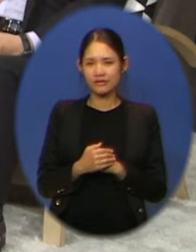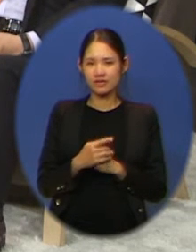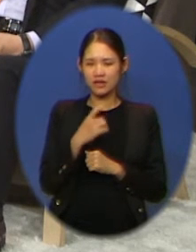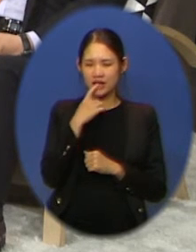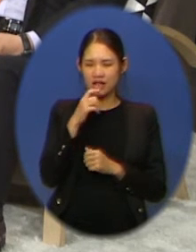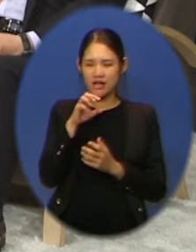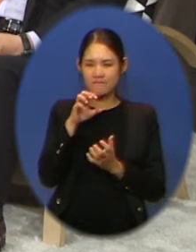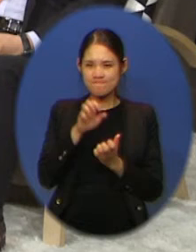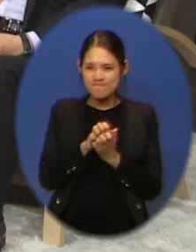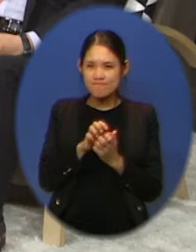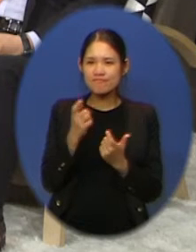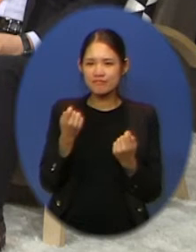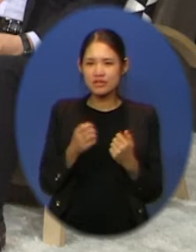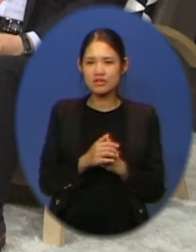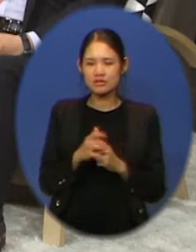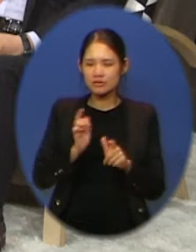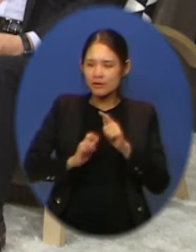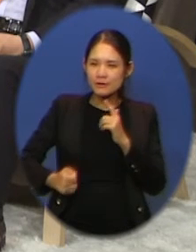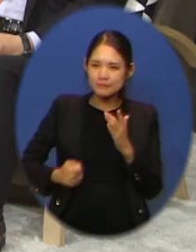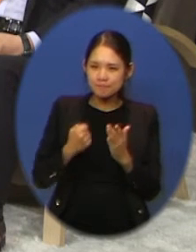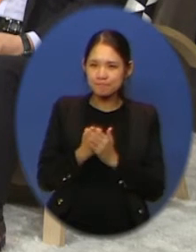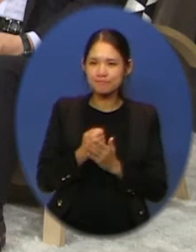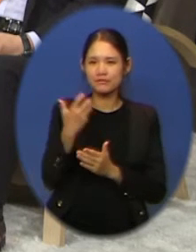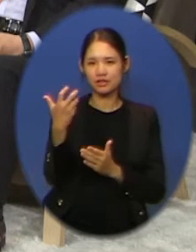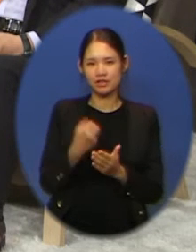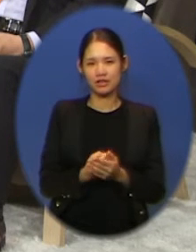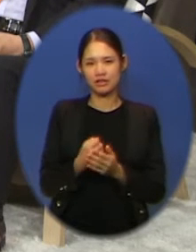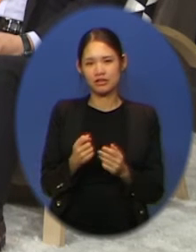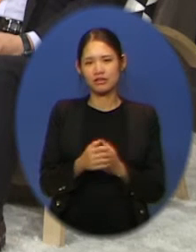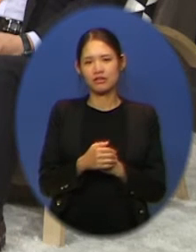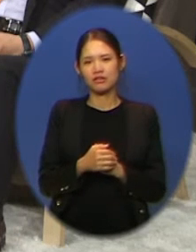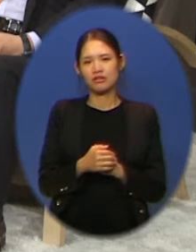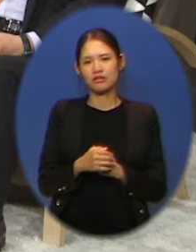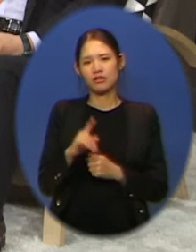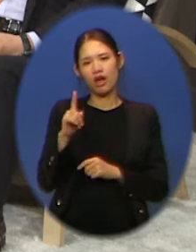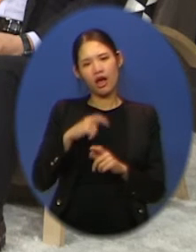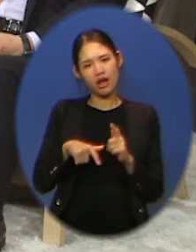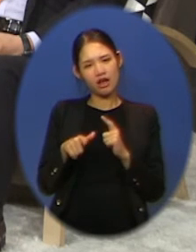이를 악물고 더 용기를 얻고 뭘 하나